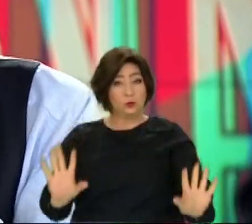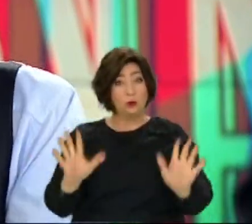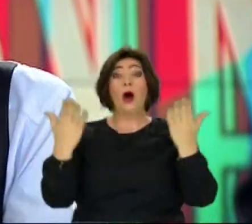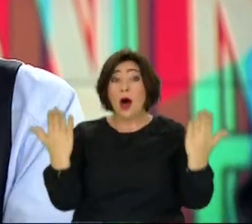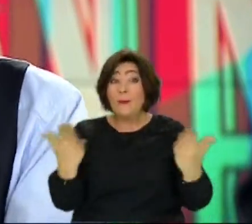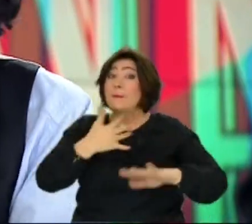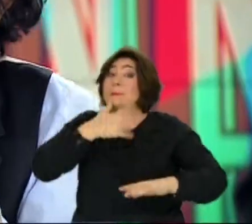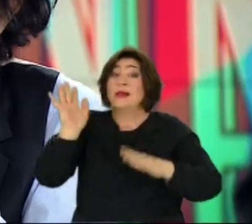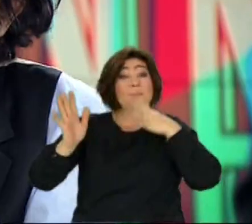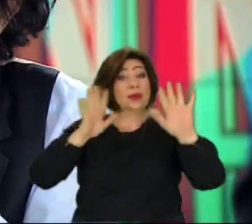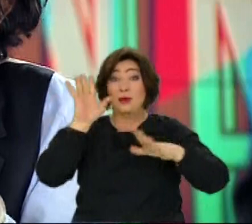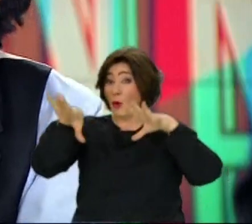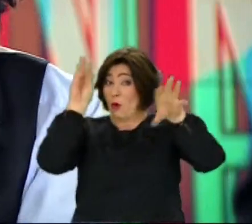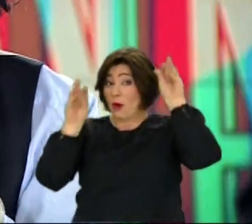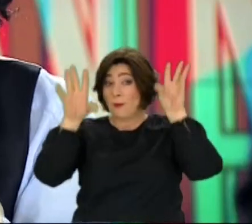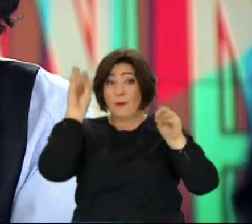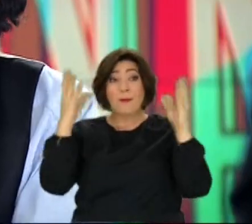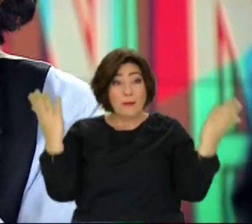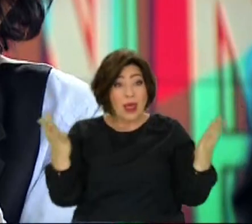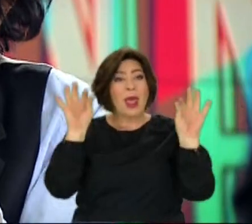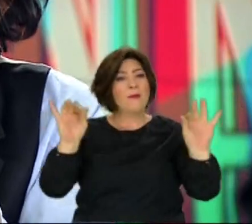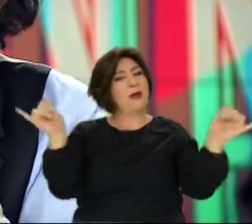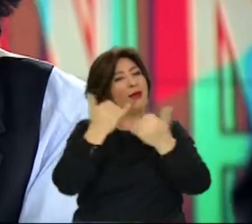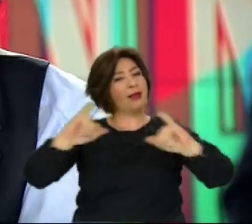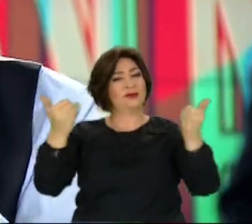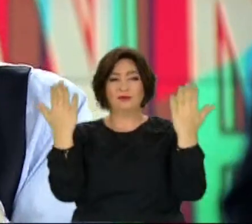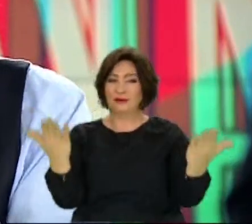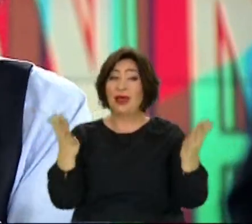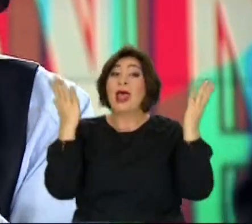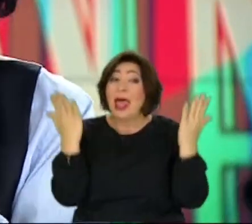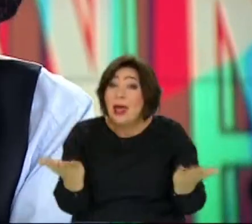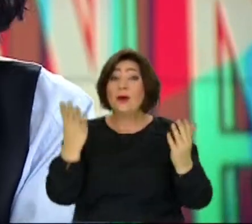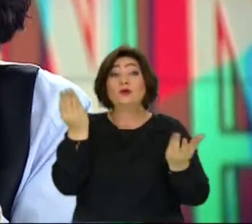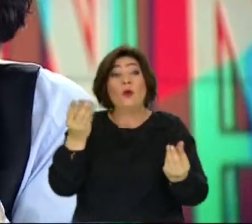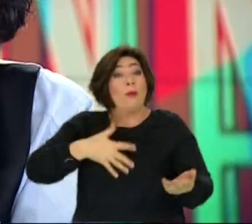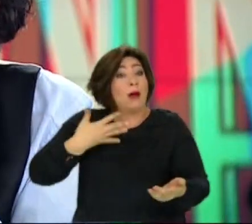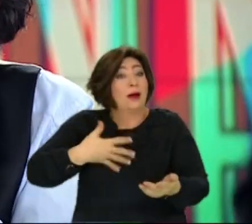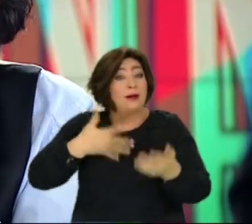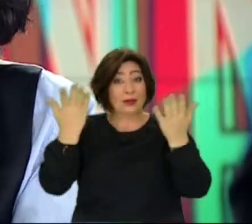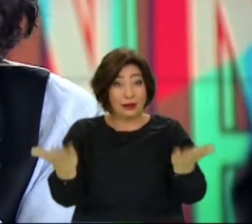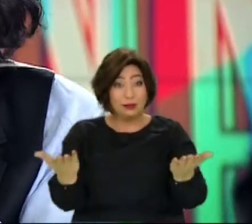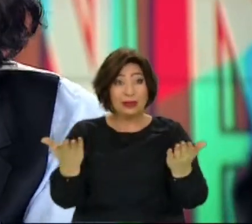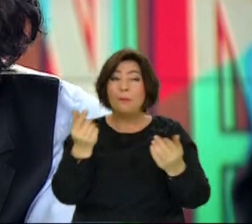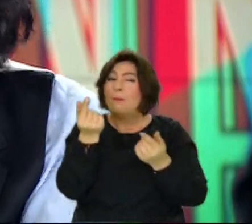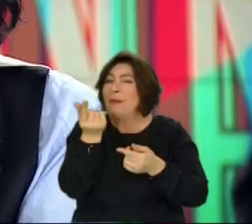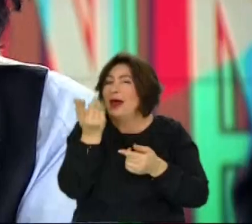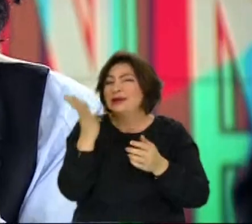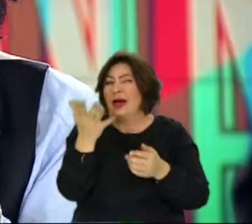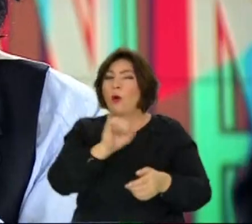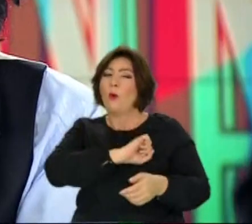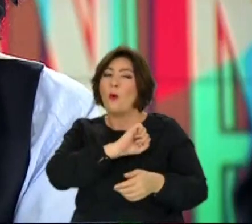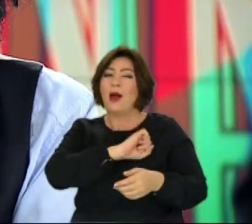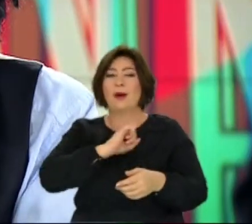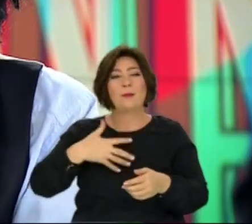Ama bilmediklerimizi öğrenmek hep eğlenceli. Hatta çok merak ettiklerimizi, biraz da korkarak